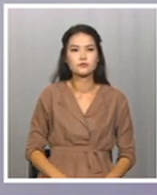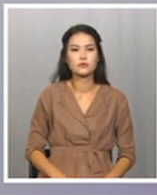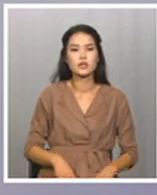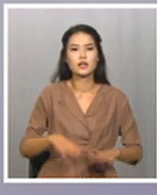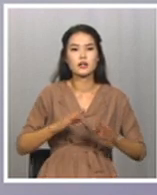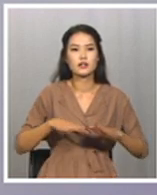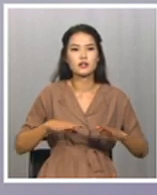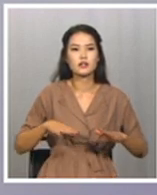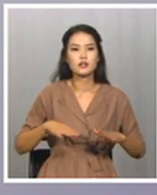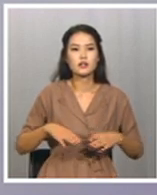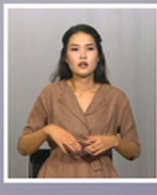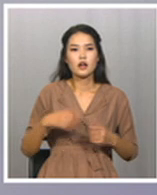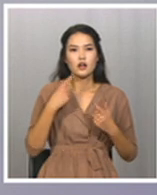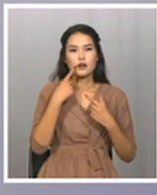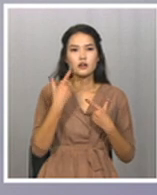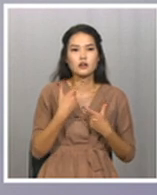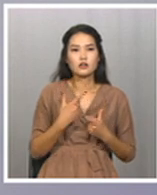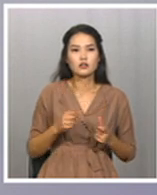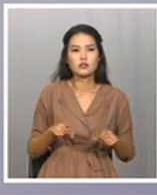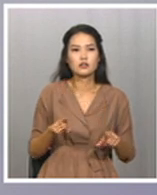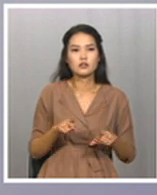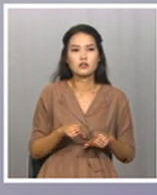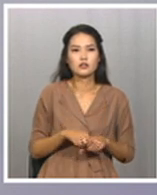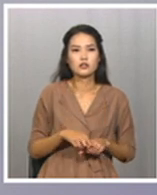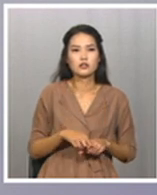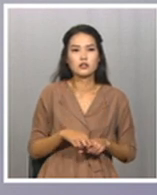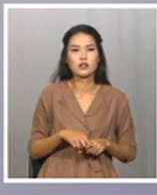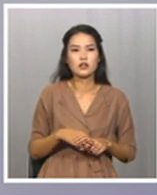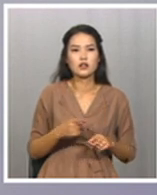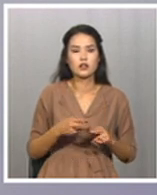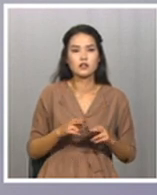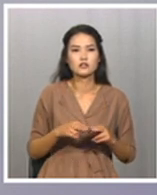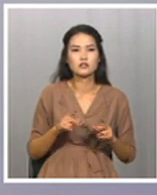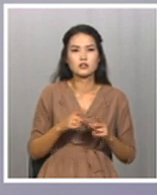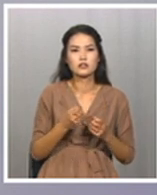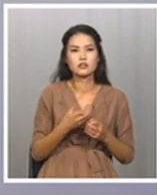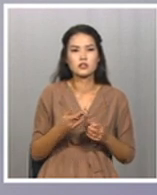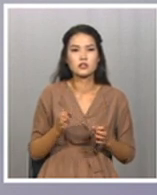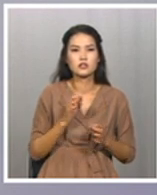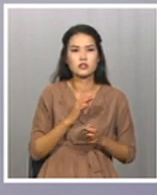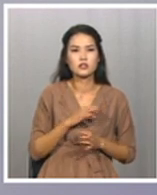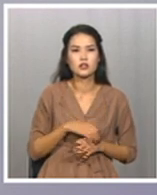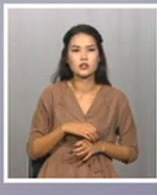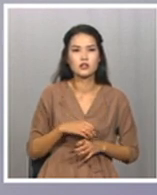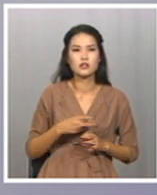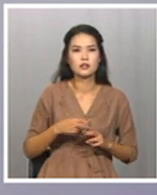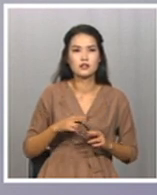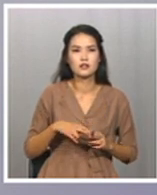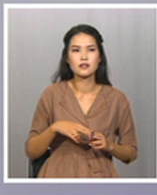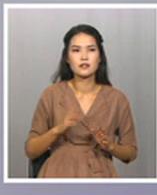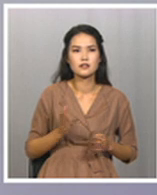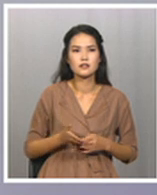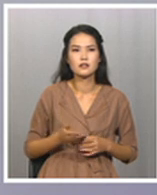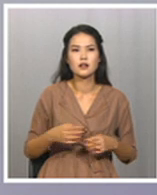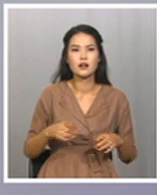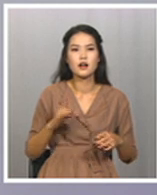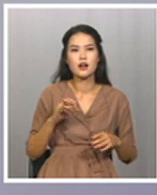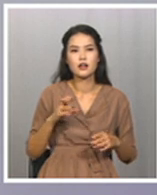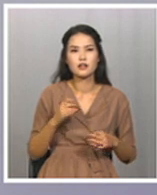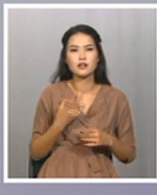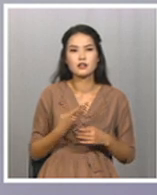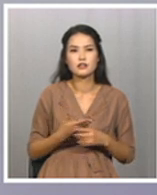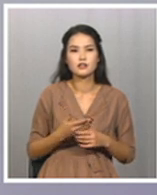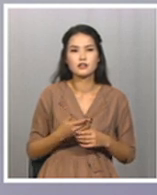Оқушылар, хабарландыру мәтіні ресми іс-қағаздар стиліне тән екендігі белгілі. Ресми